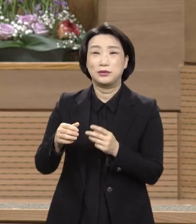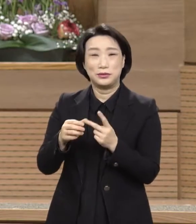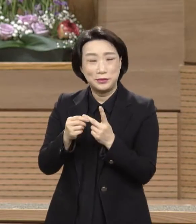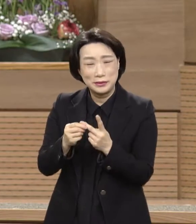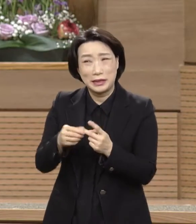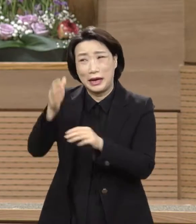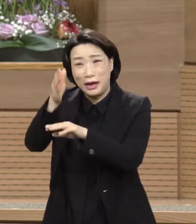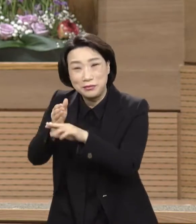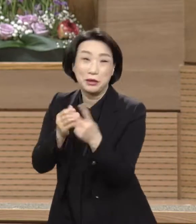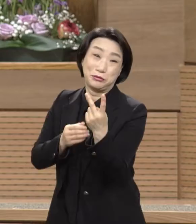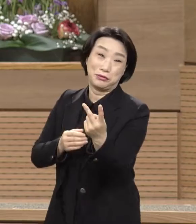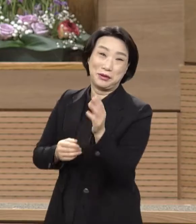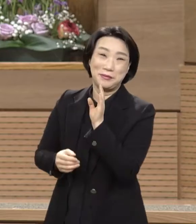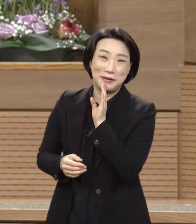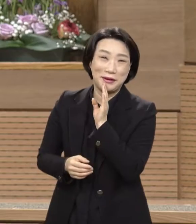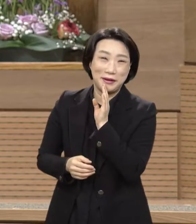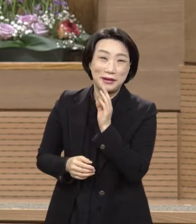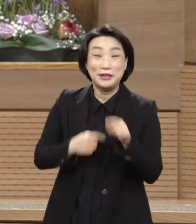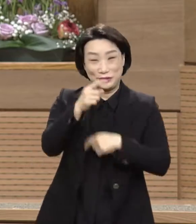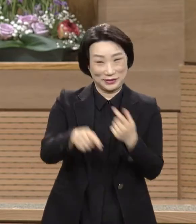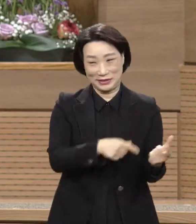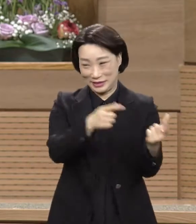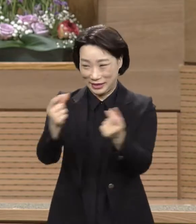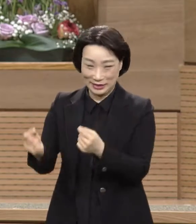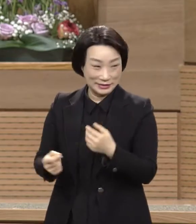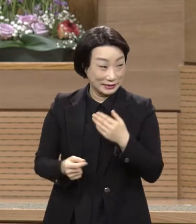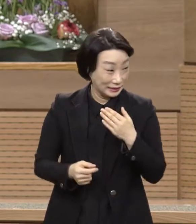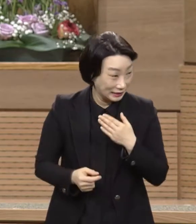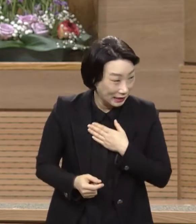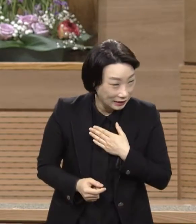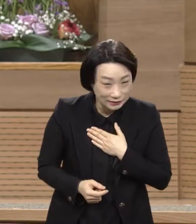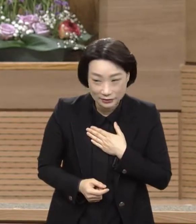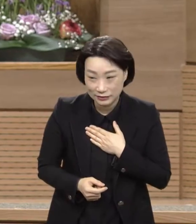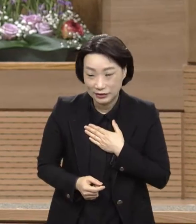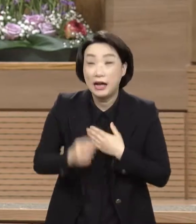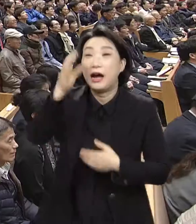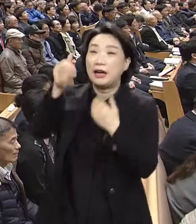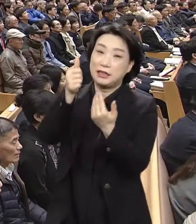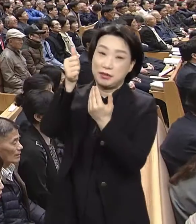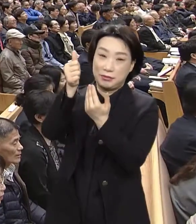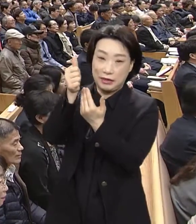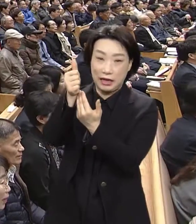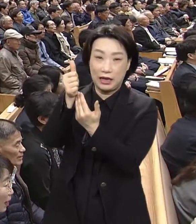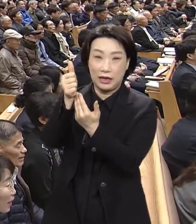감사하잖아. 다 같이 나는 하나님 앞에